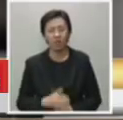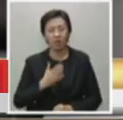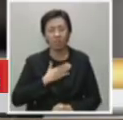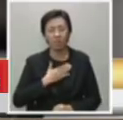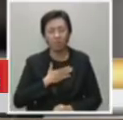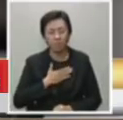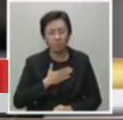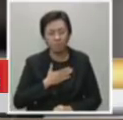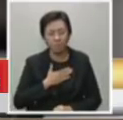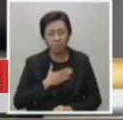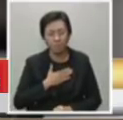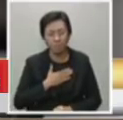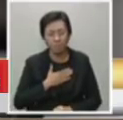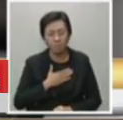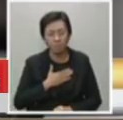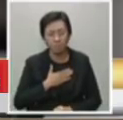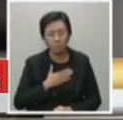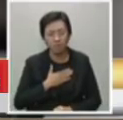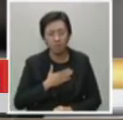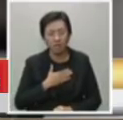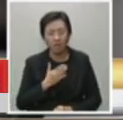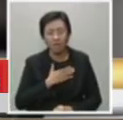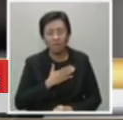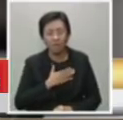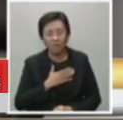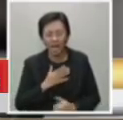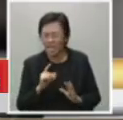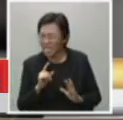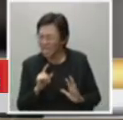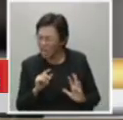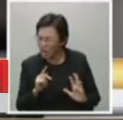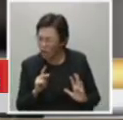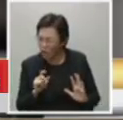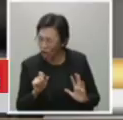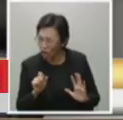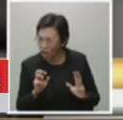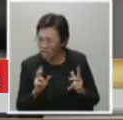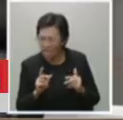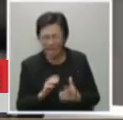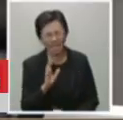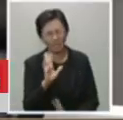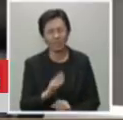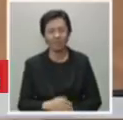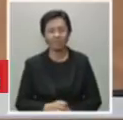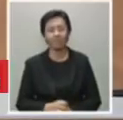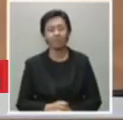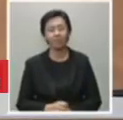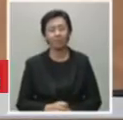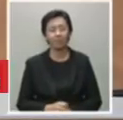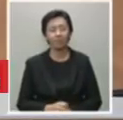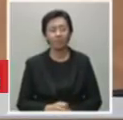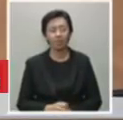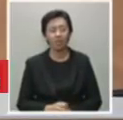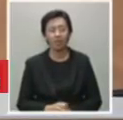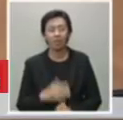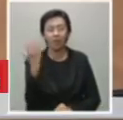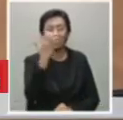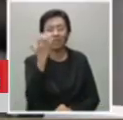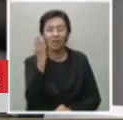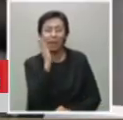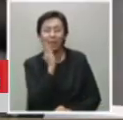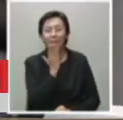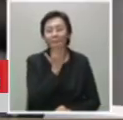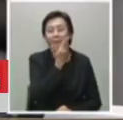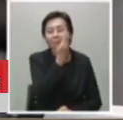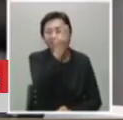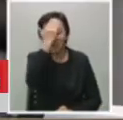แทนjust cosmetic อะไร just อะไร cosmetic ท่านเข้าเรื่องประท้วงเลยครับ ที่ถึงเวลาจะออกทีวีกระปะหน้าท